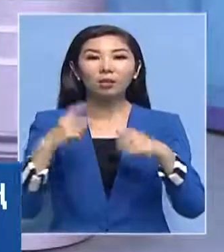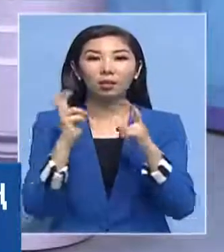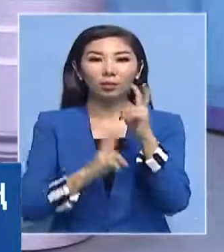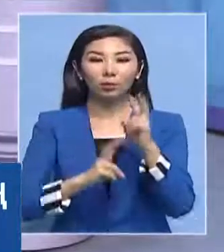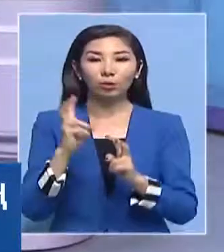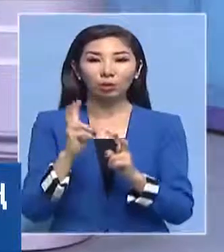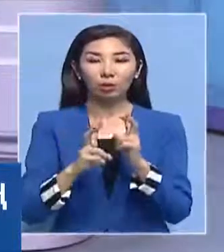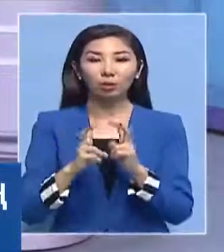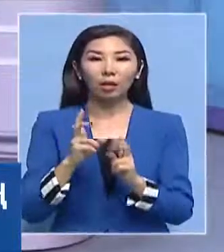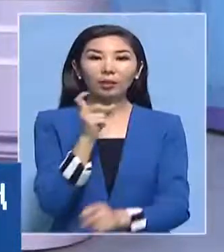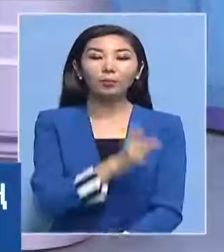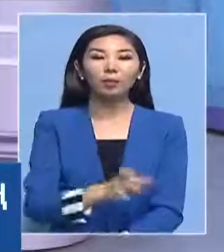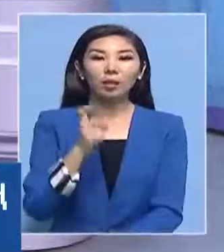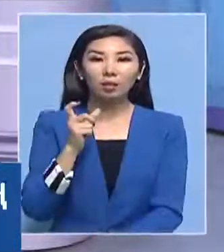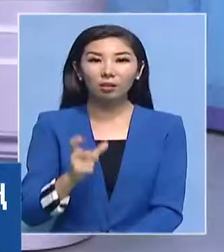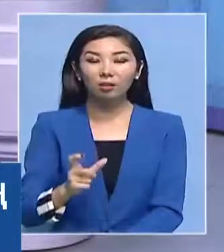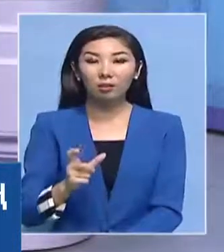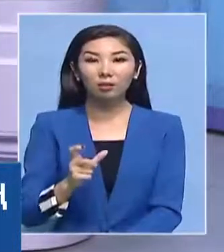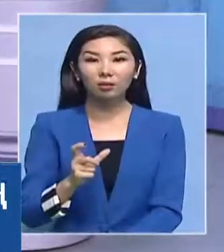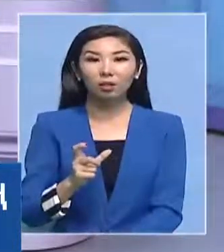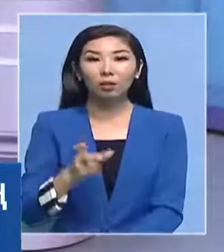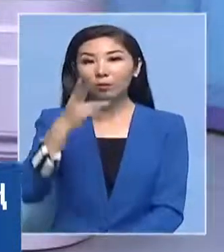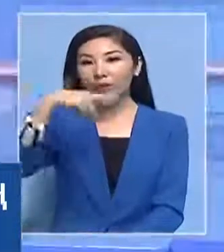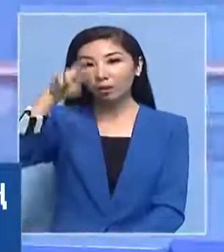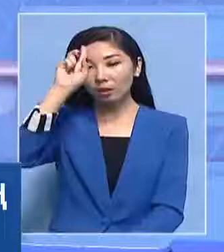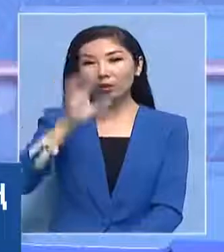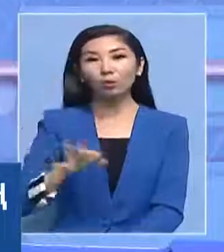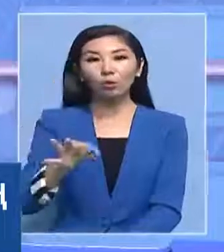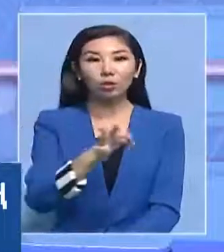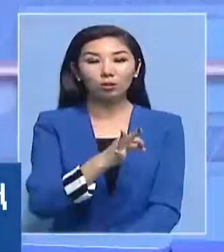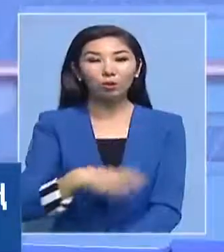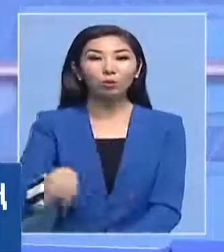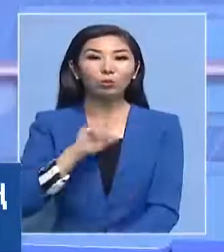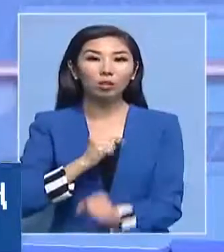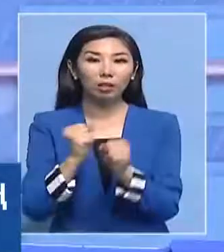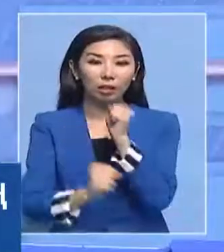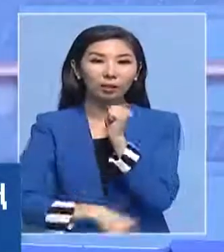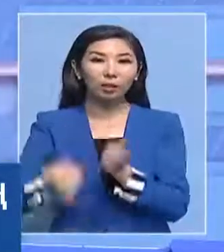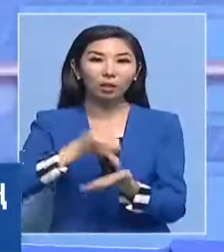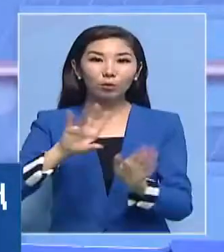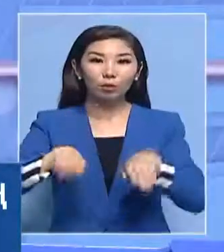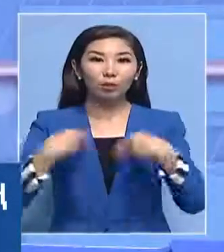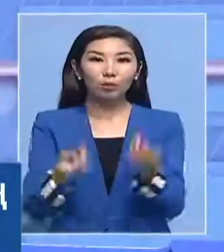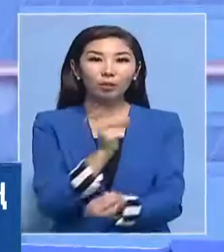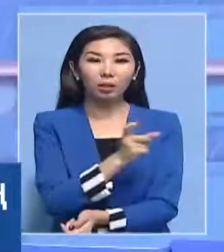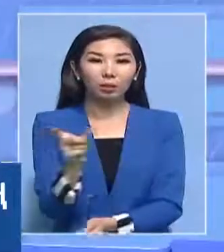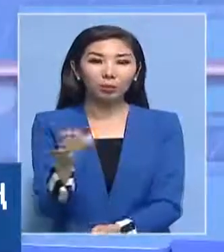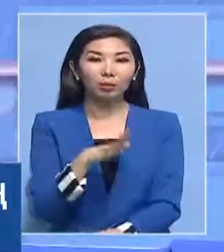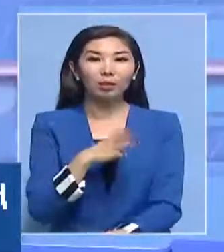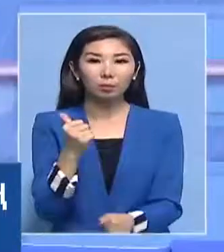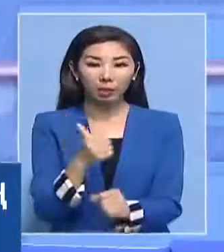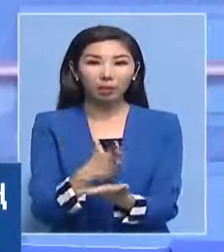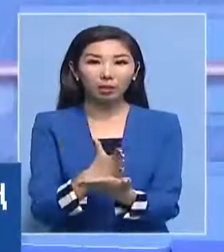кәсіподақтар өкілдері, жаңа мемлекеттік орган, сосын жұмыс беретін адамдардың өкілдері,